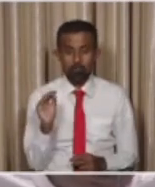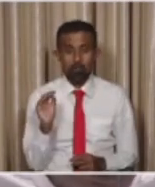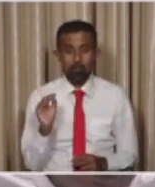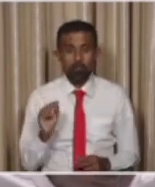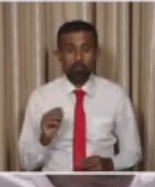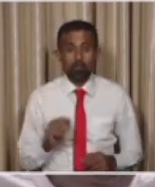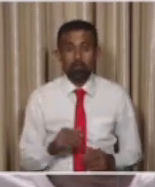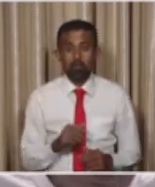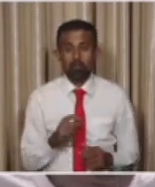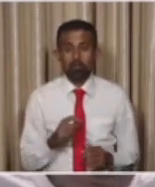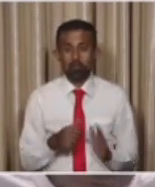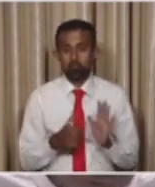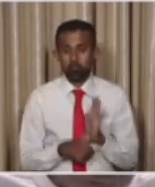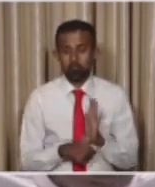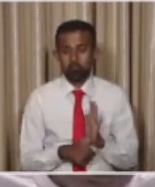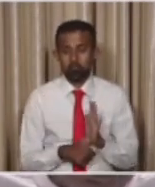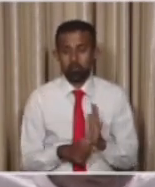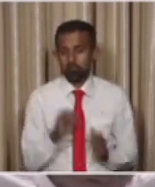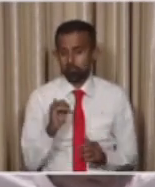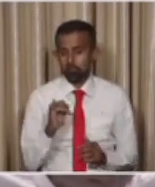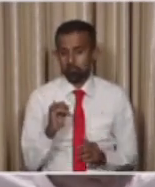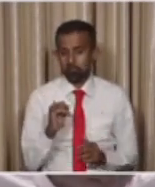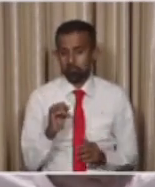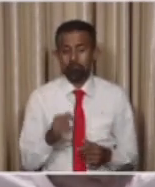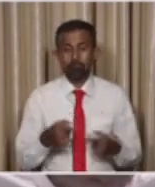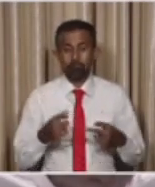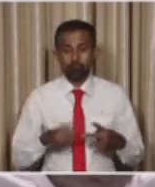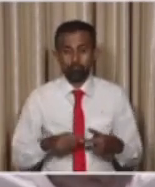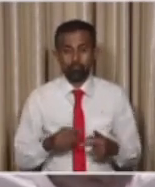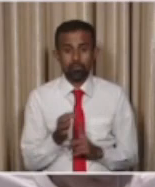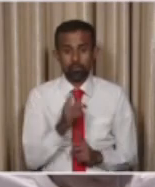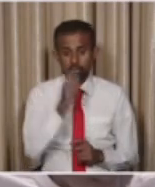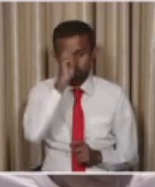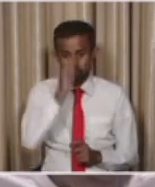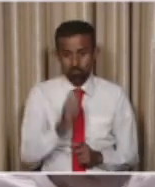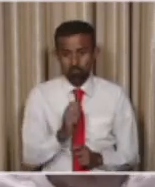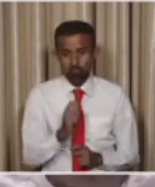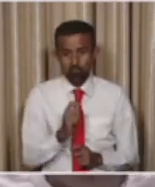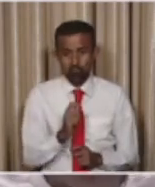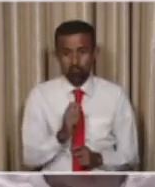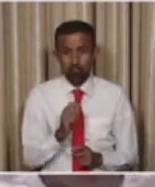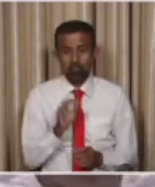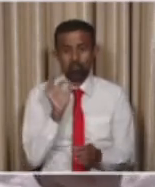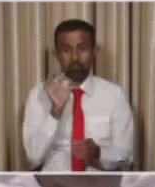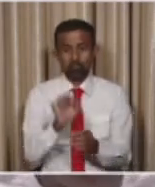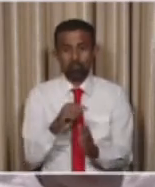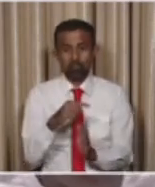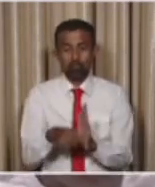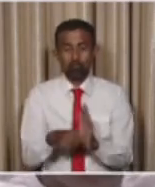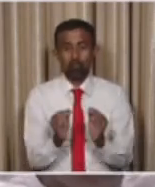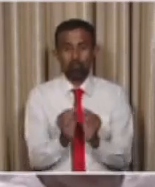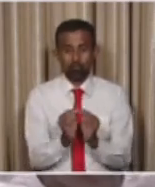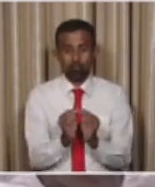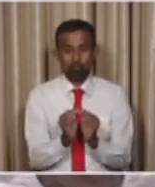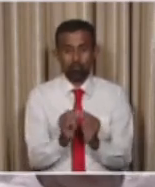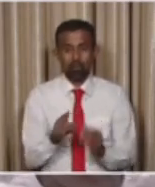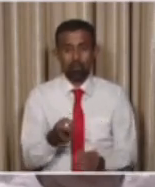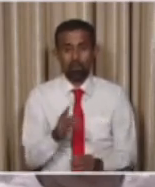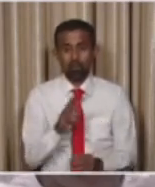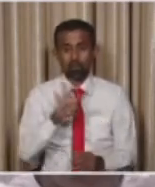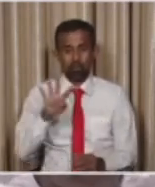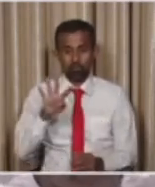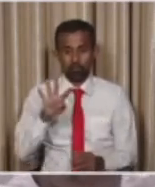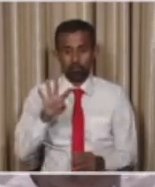පරමාධිපත්‍යයට හානි කර බනත අනිත් පැත්තෙන් බැලුවම ජනාධිපතිවරයා අද මෙතනට පත් කරපු ශ්‍රී ලංකා පොජ්ජන පෙරමුණ